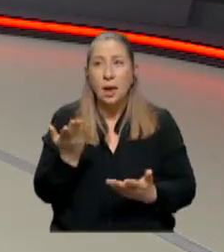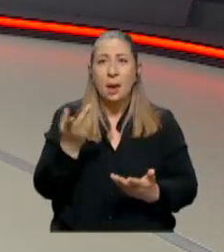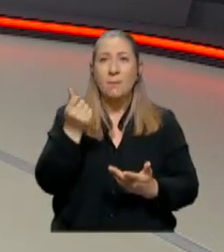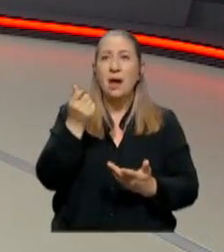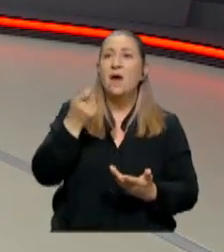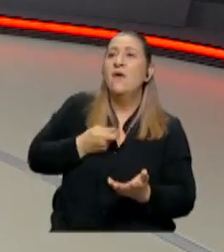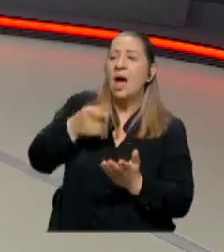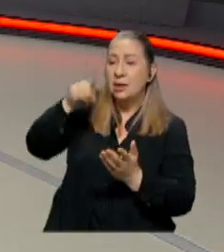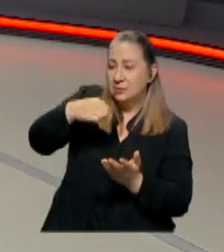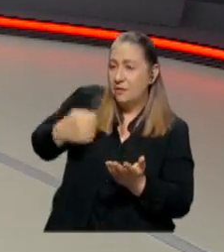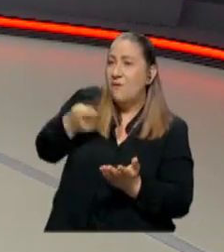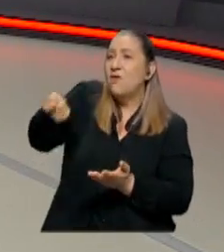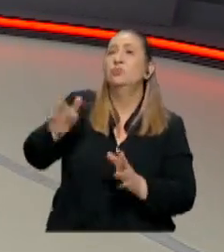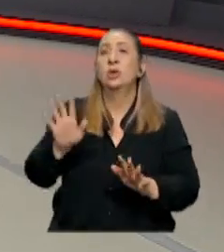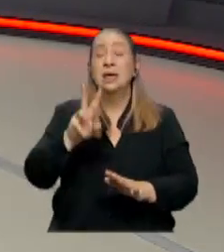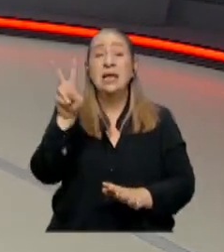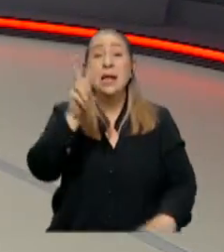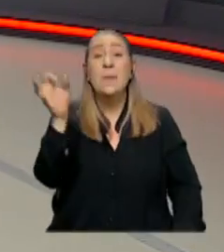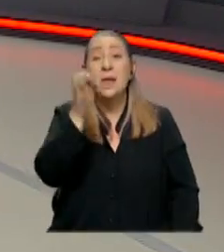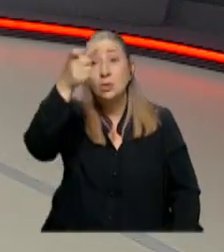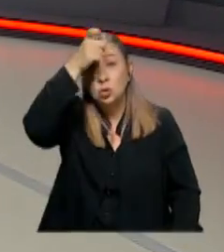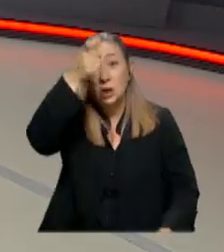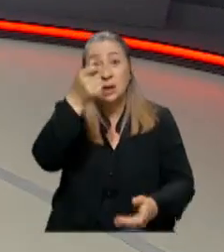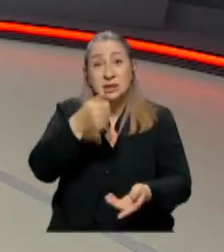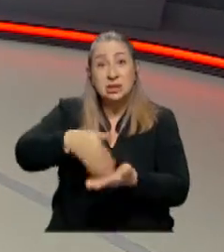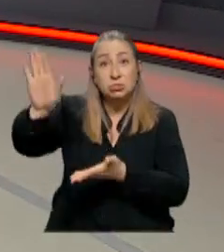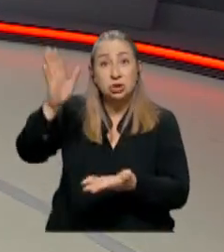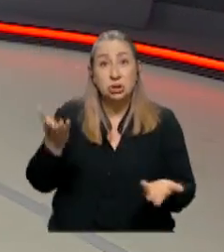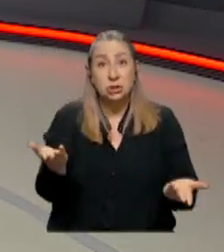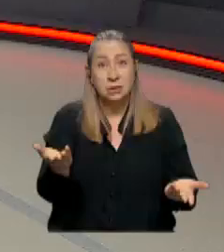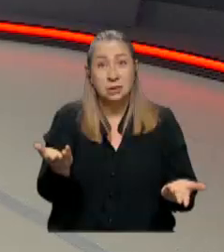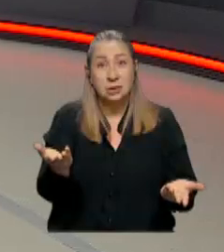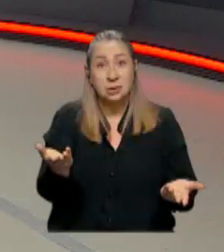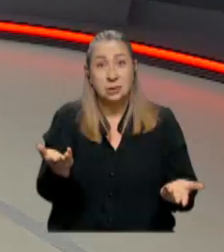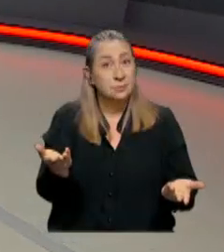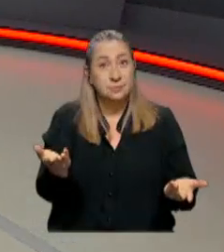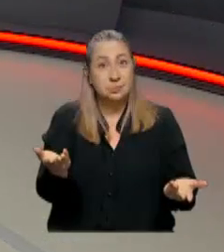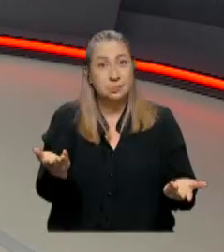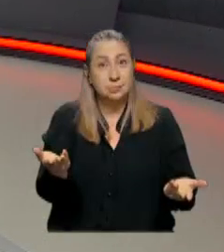hazineden para çıkmayacaktı? 20 milyar Türk lirası çıkmış.